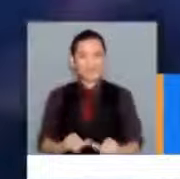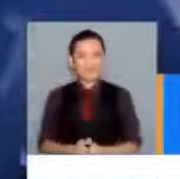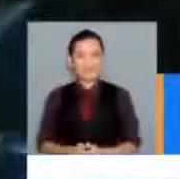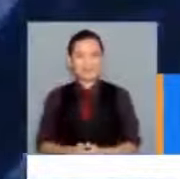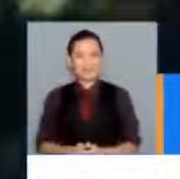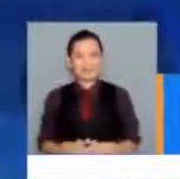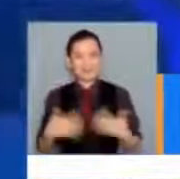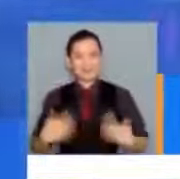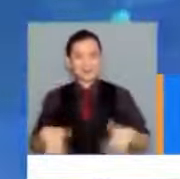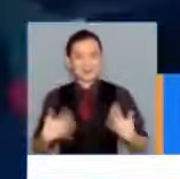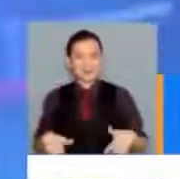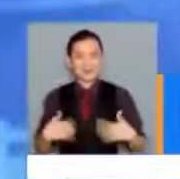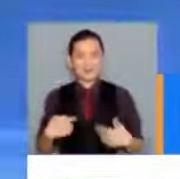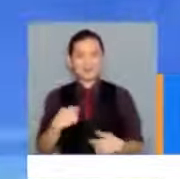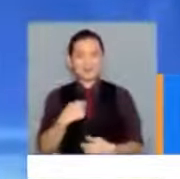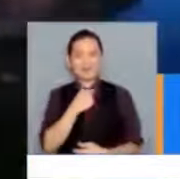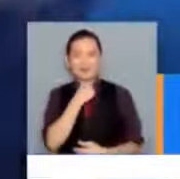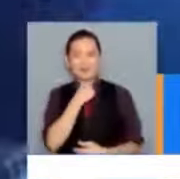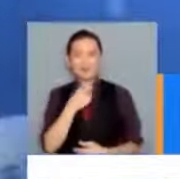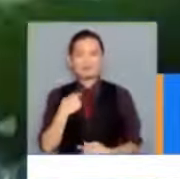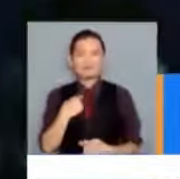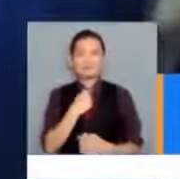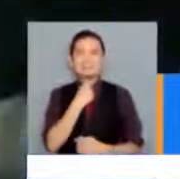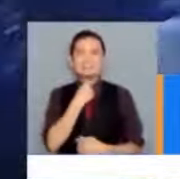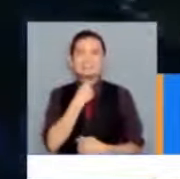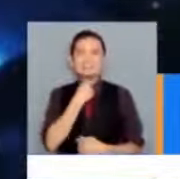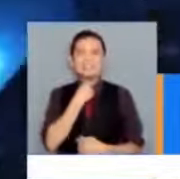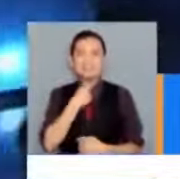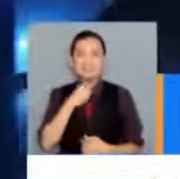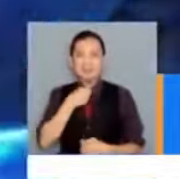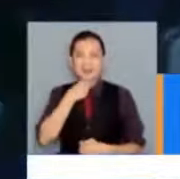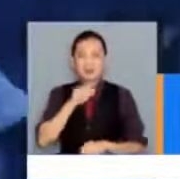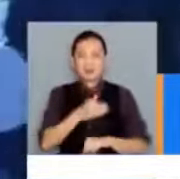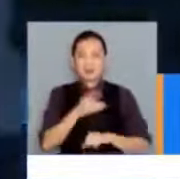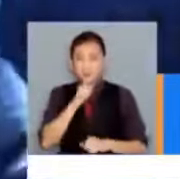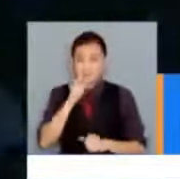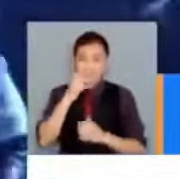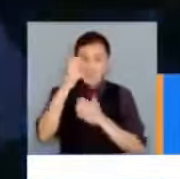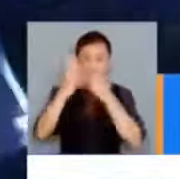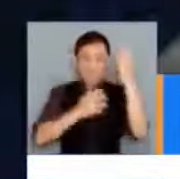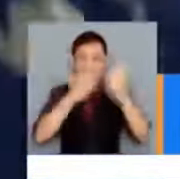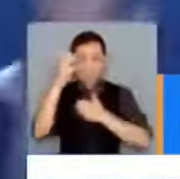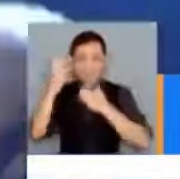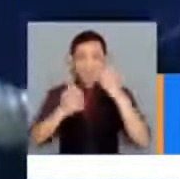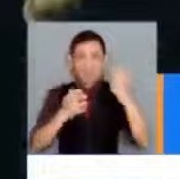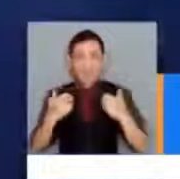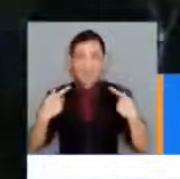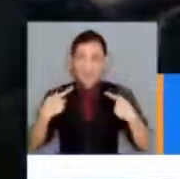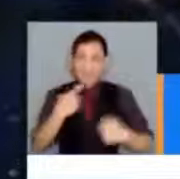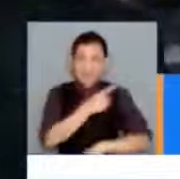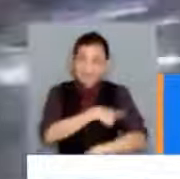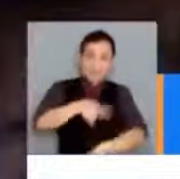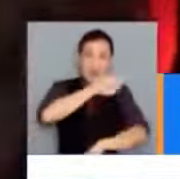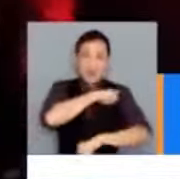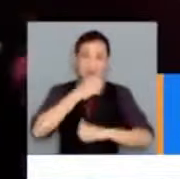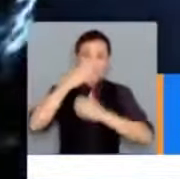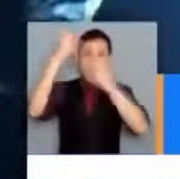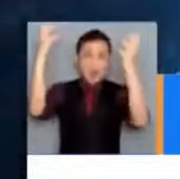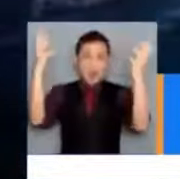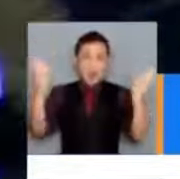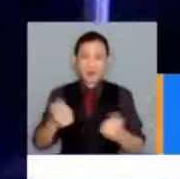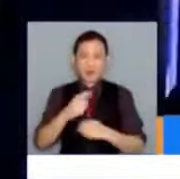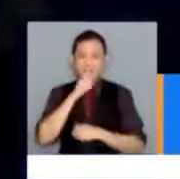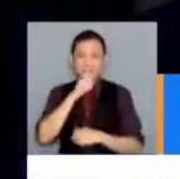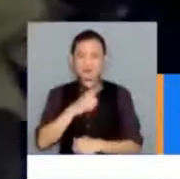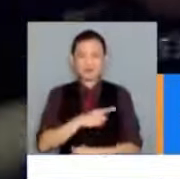tuloy yata ako. Andan ako, sumigaw talaga kami ng, who got the power? Ang aga pa, oo. So,